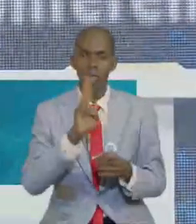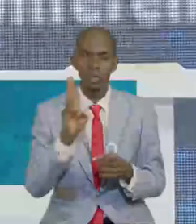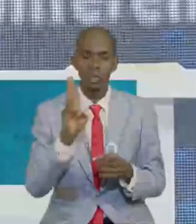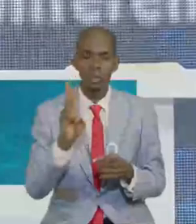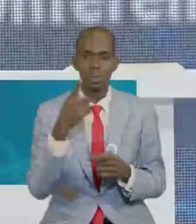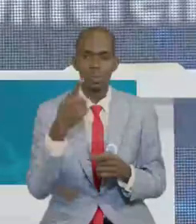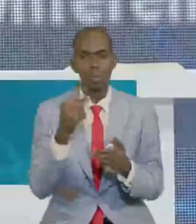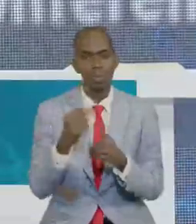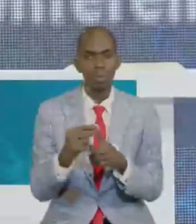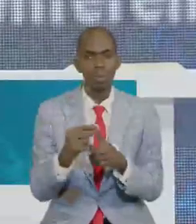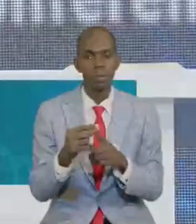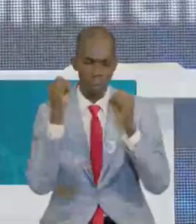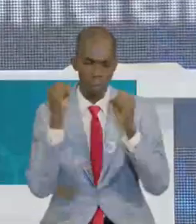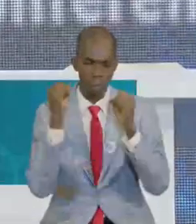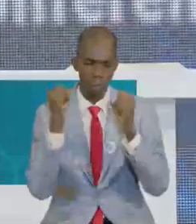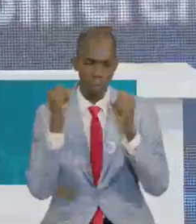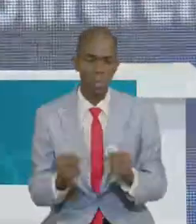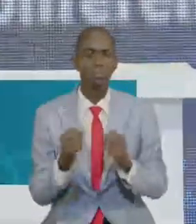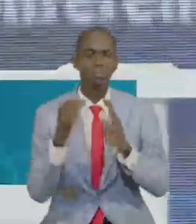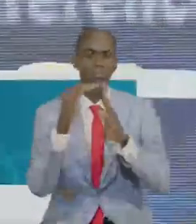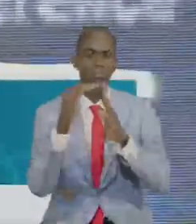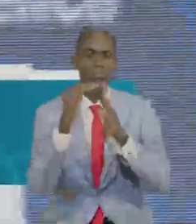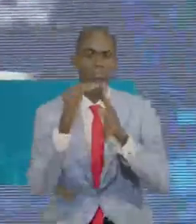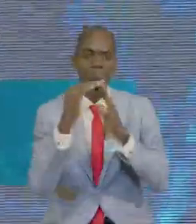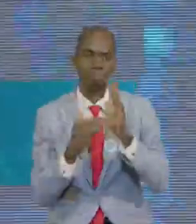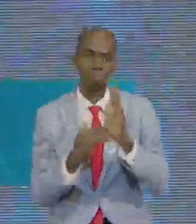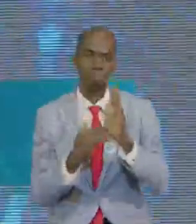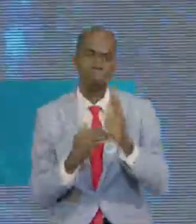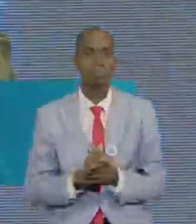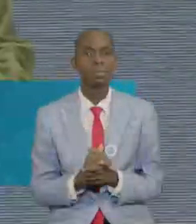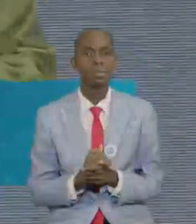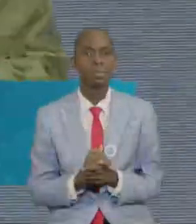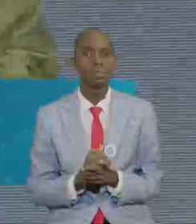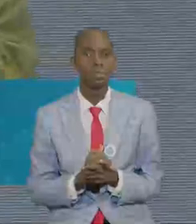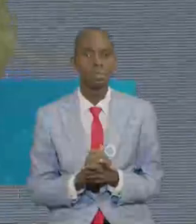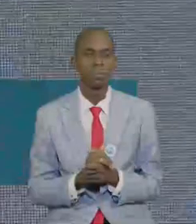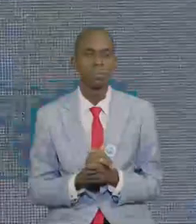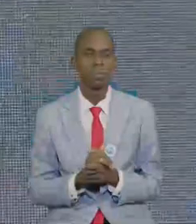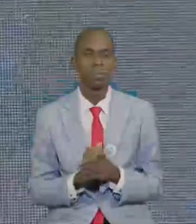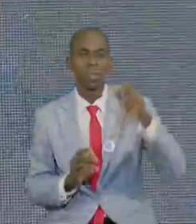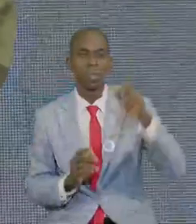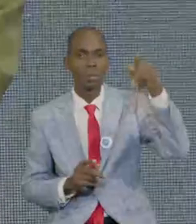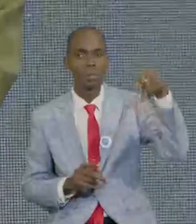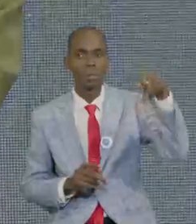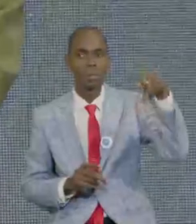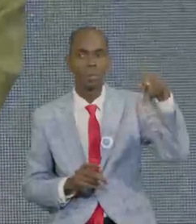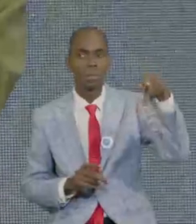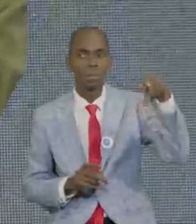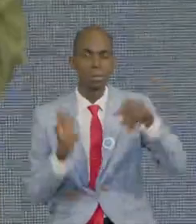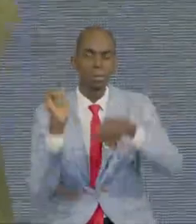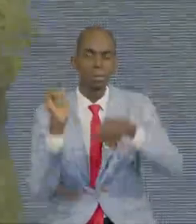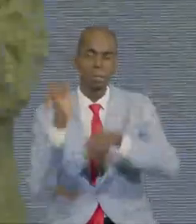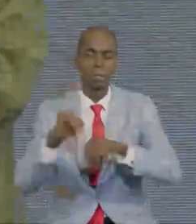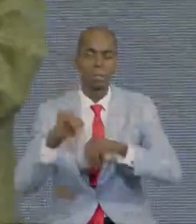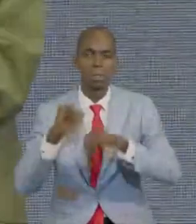word power. Je vais alors utiliser les lettres du mot puissance en anglais. P, prevailing power. P,